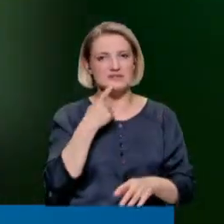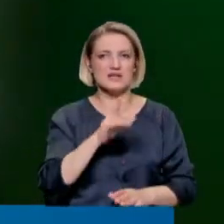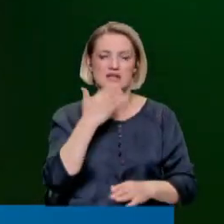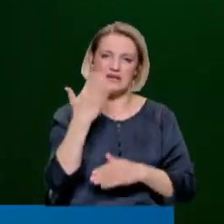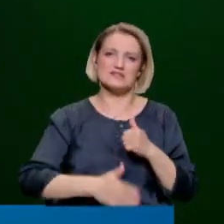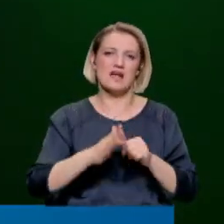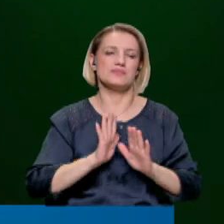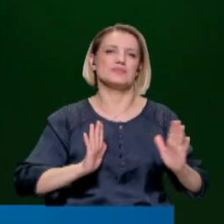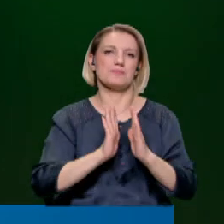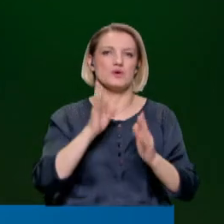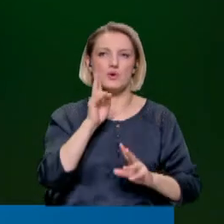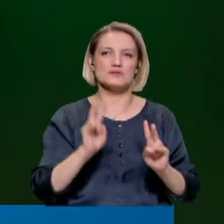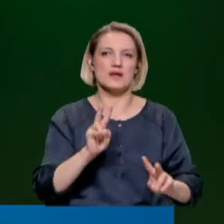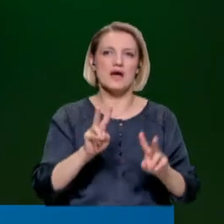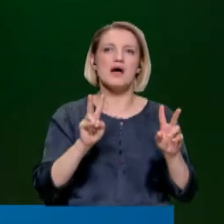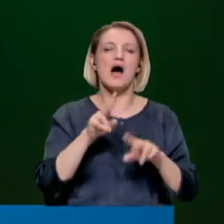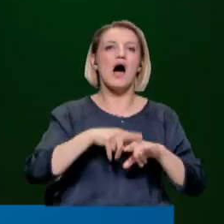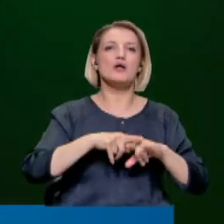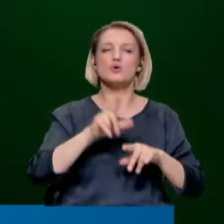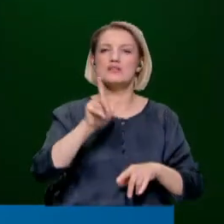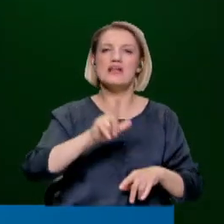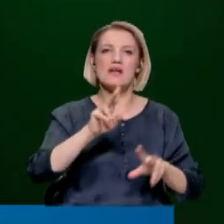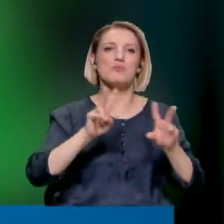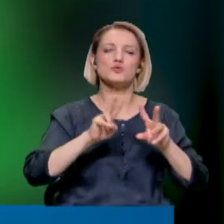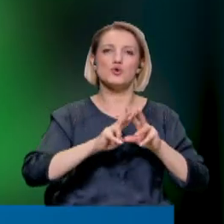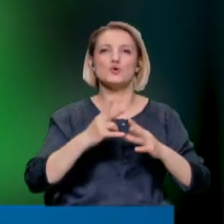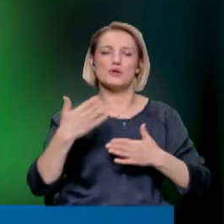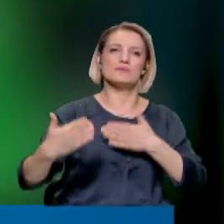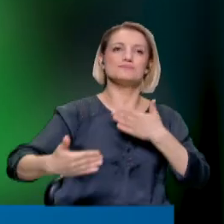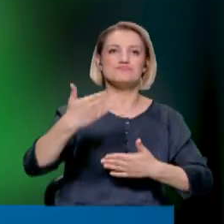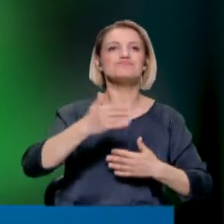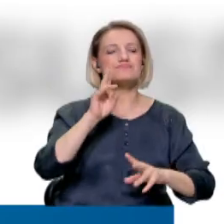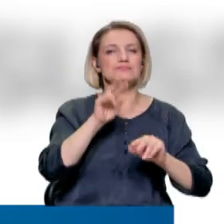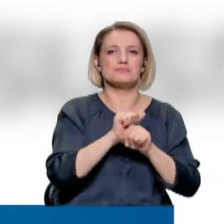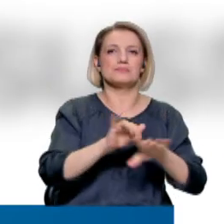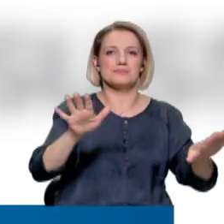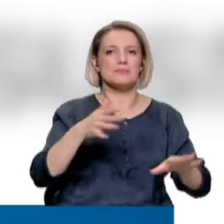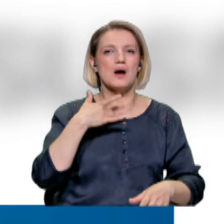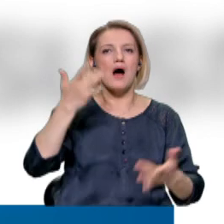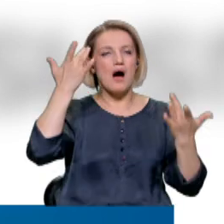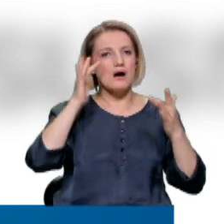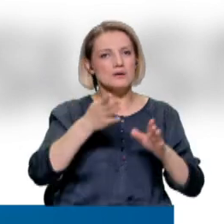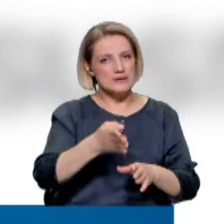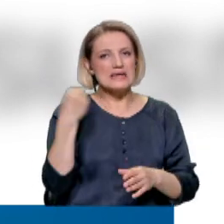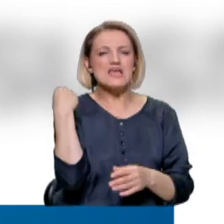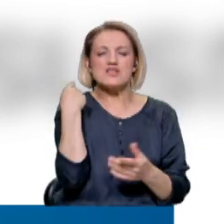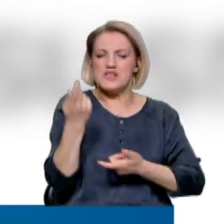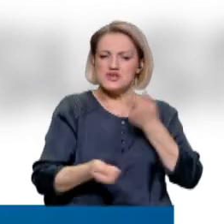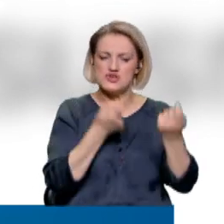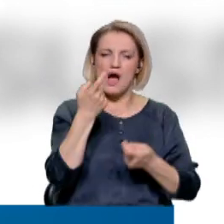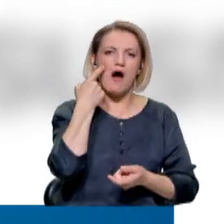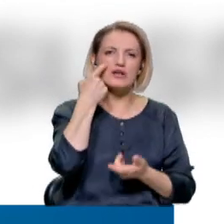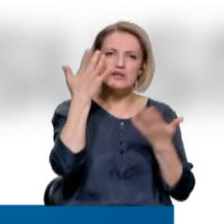gösterdi Haluk Levent most oyla dans ettiği görüntüleri paylaştı yanındayız gülüm cümlesiyle ahlaklı konser yeni yeni işler